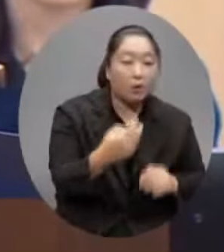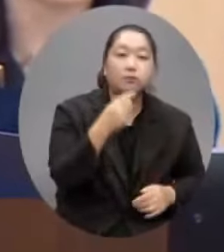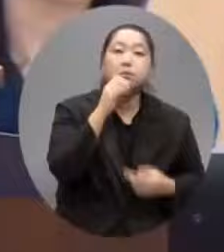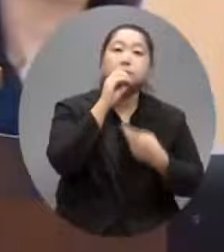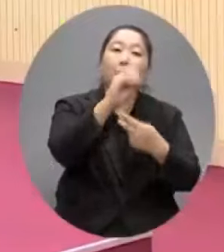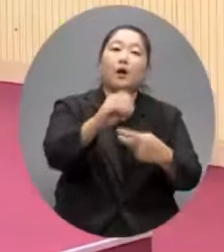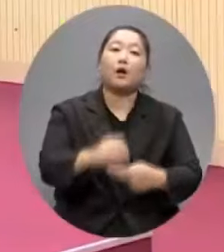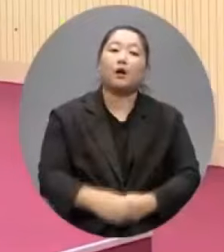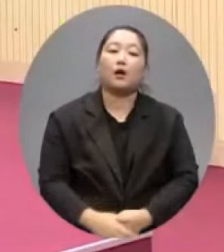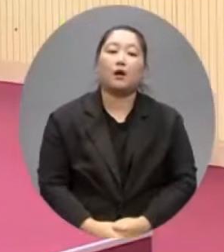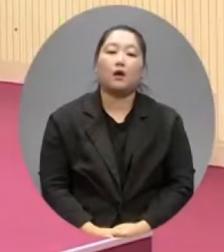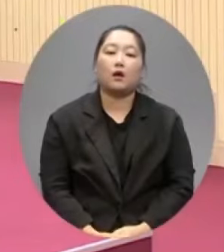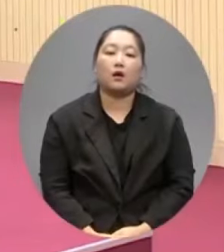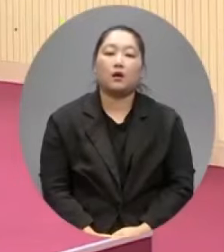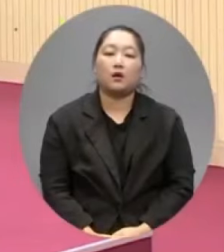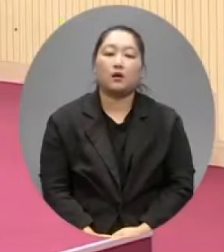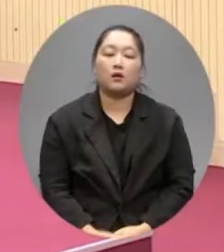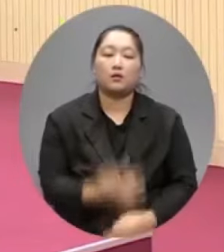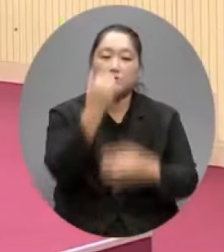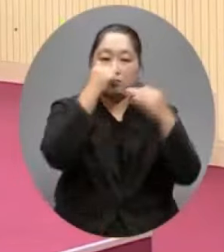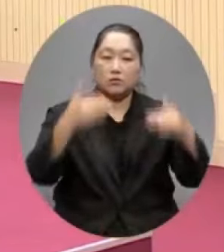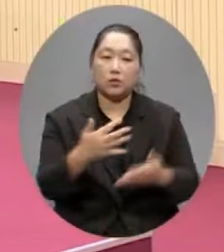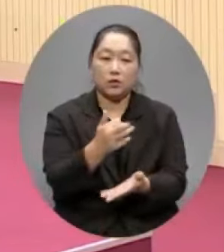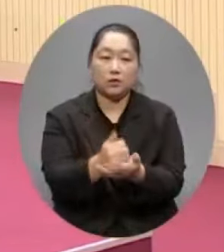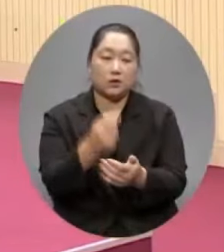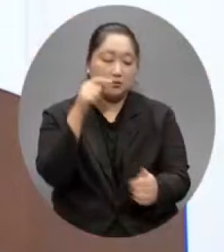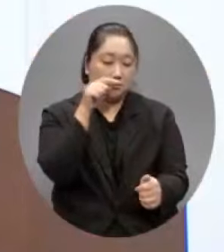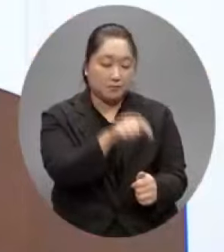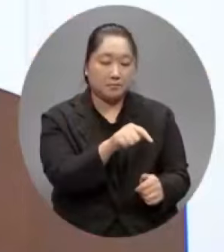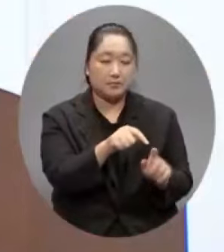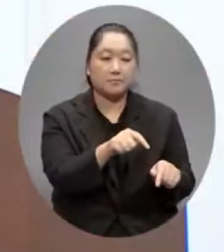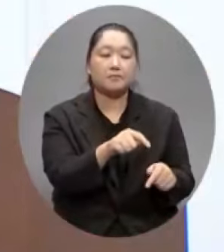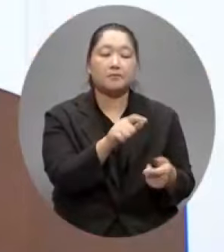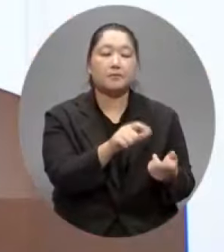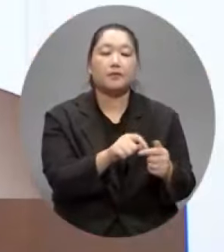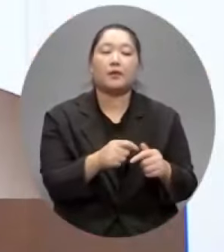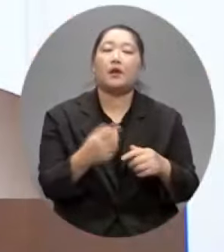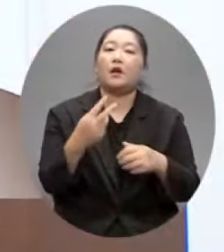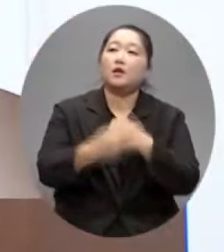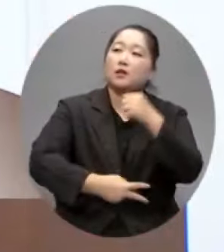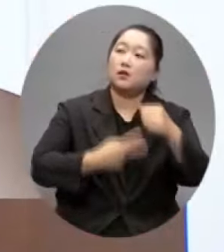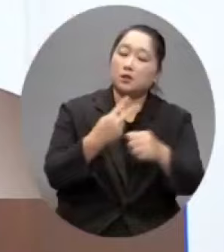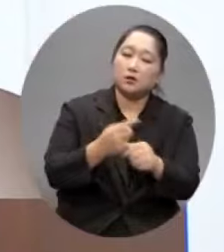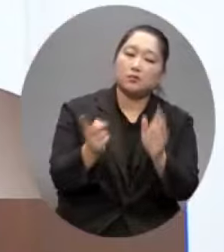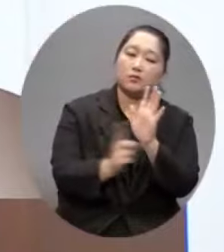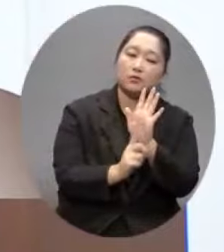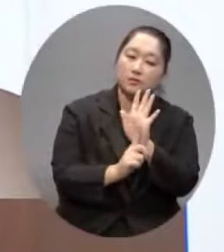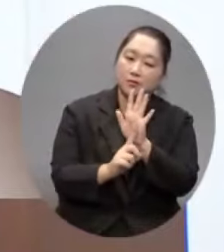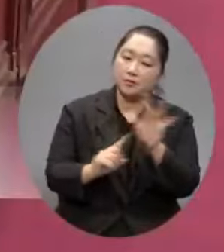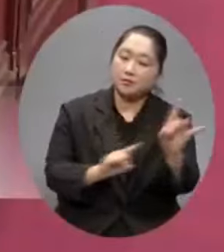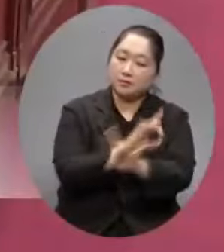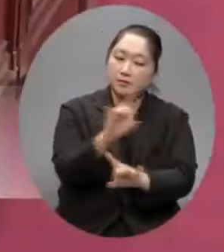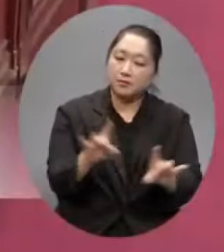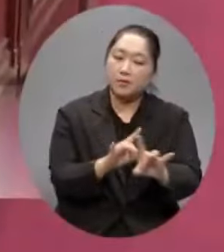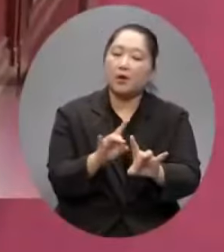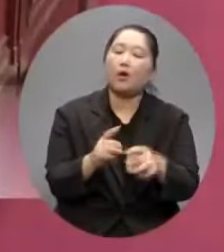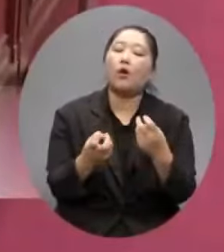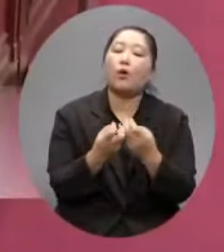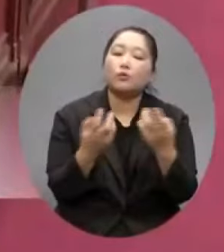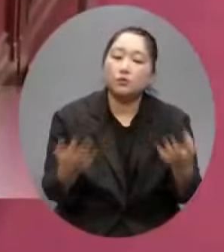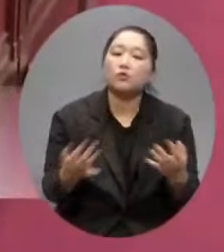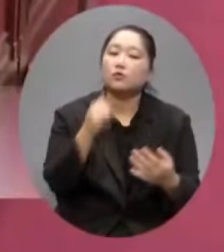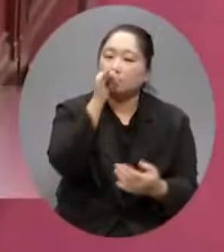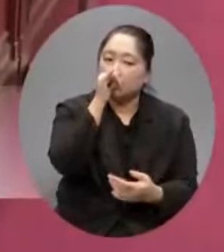없었습니다. 김 의원의 지적에 대해 청주시는 2년 보직 순환의 경우 직렬 등을 고려할 때 어쩔 수 없는 경우도